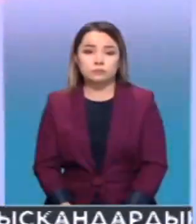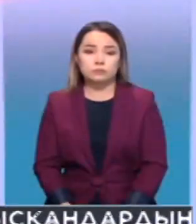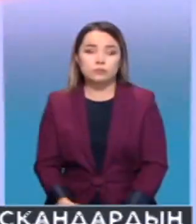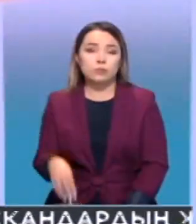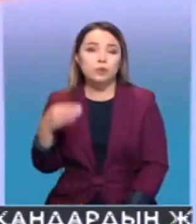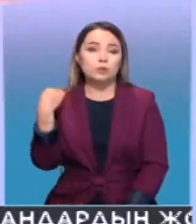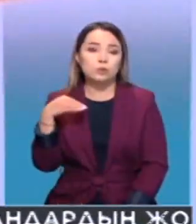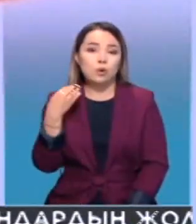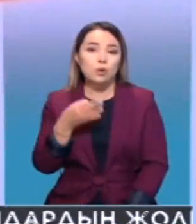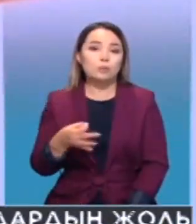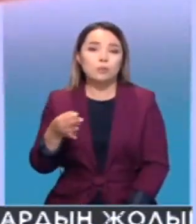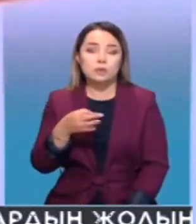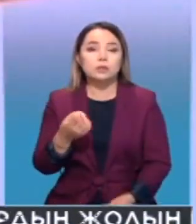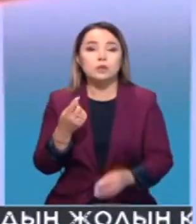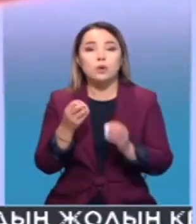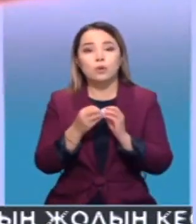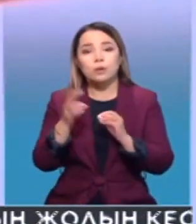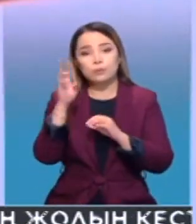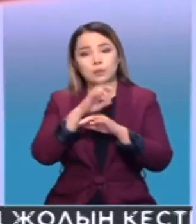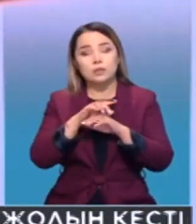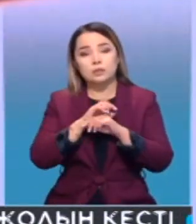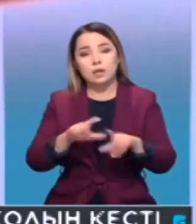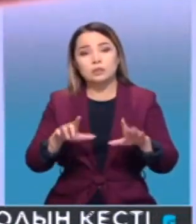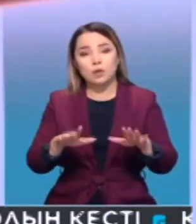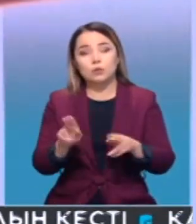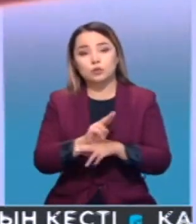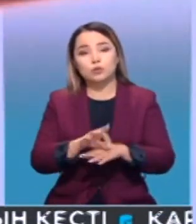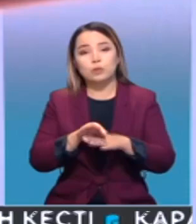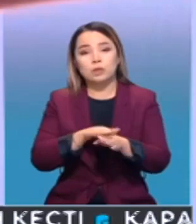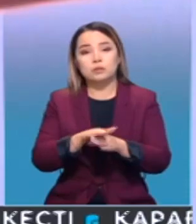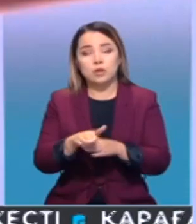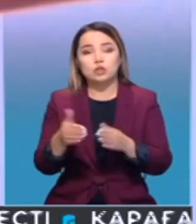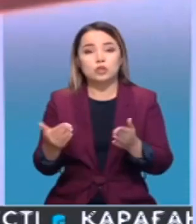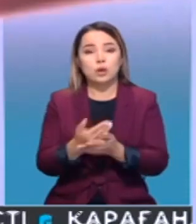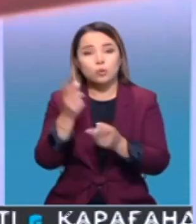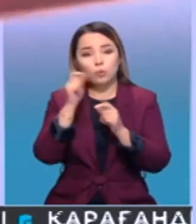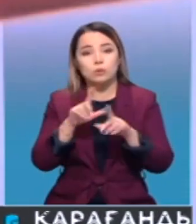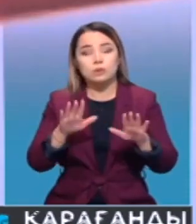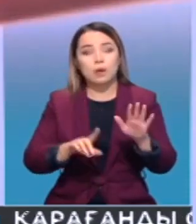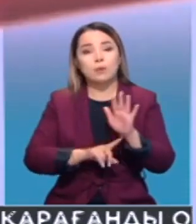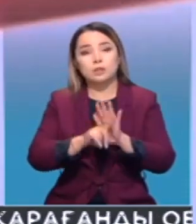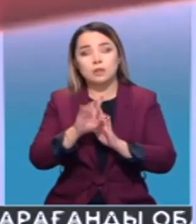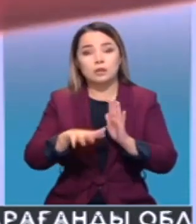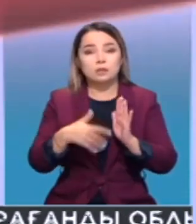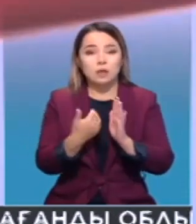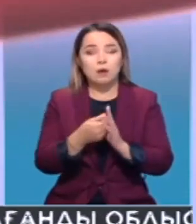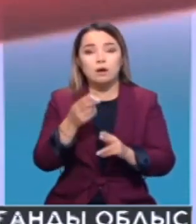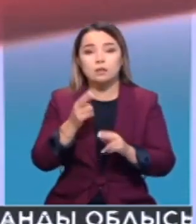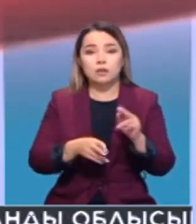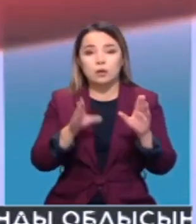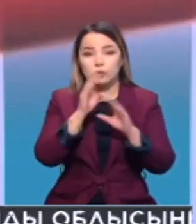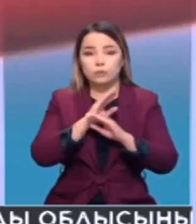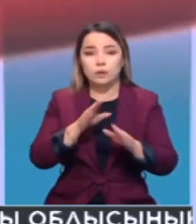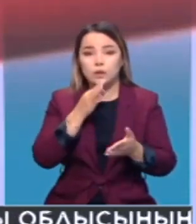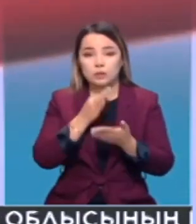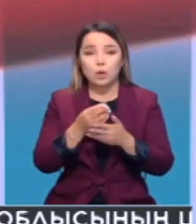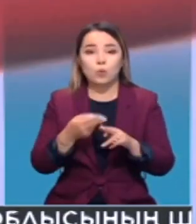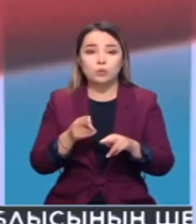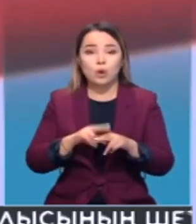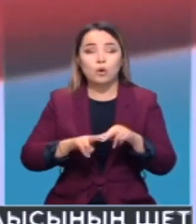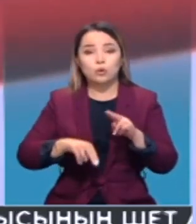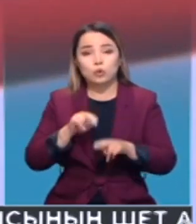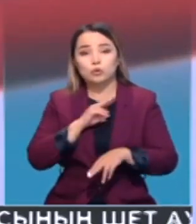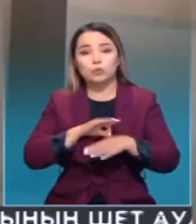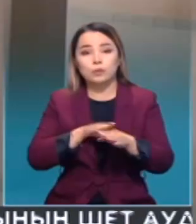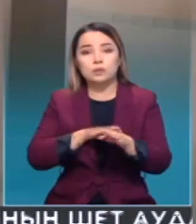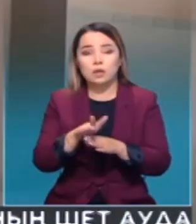Ел жаңалықтарына оралайық. Түркістан облысында 10 мектепте жөндеу жұмыстары жаңа оқу жылы басталғанға дейін аяқталмайтын түрі бар. Өткені құрылыс